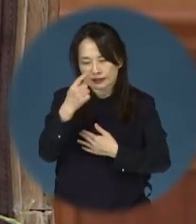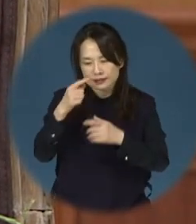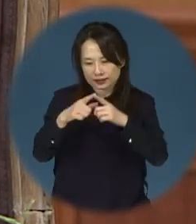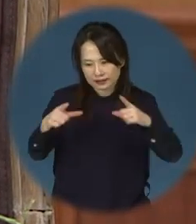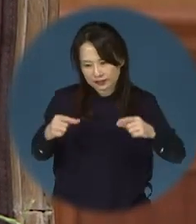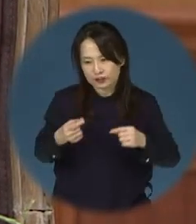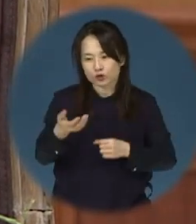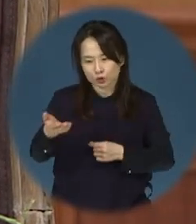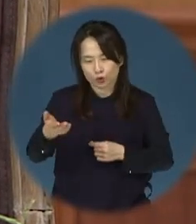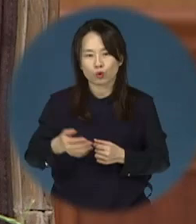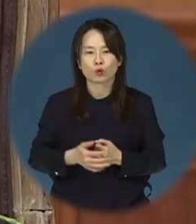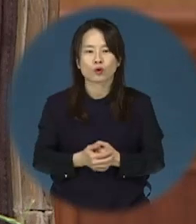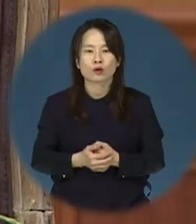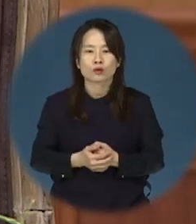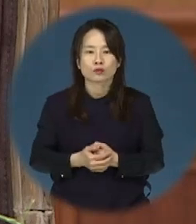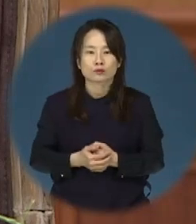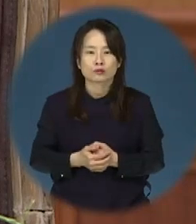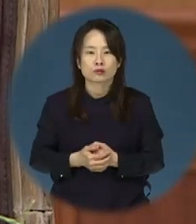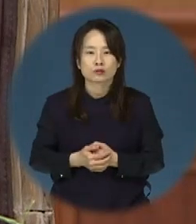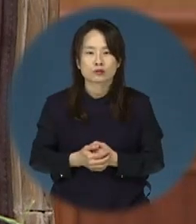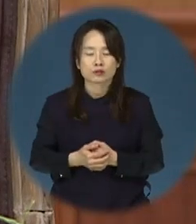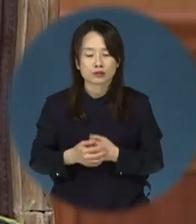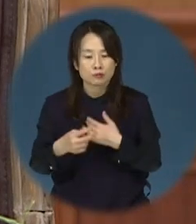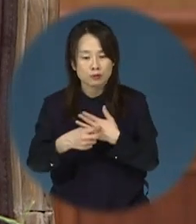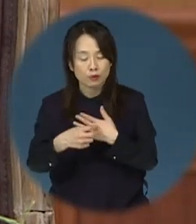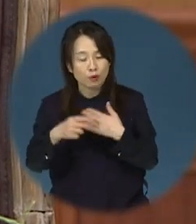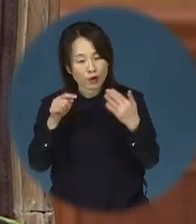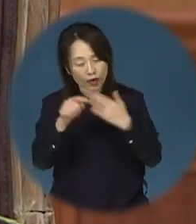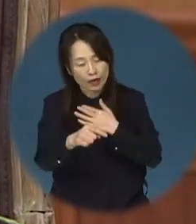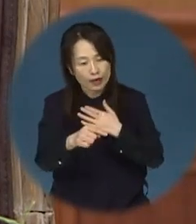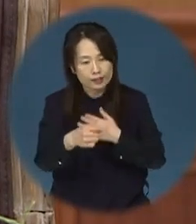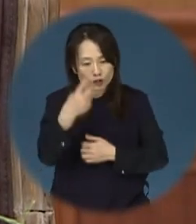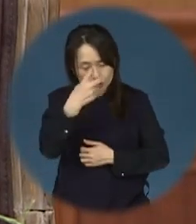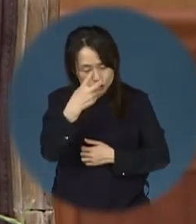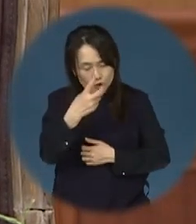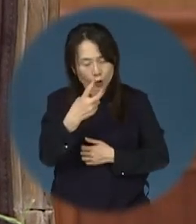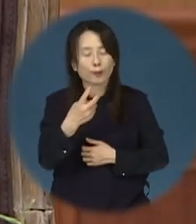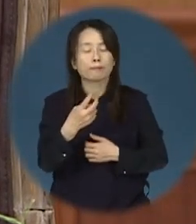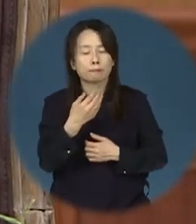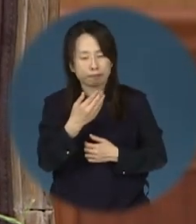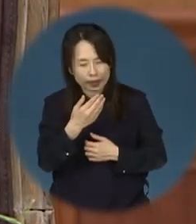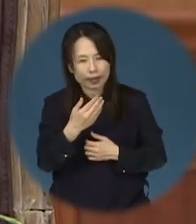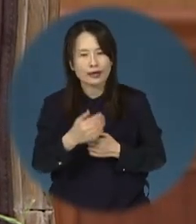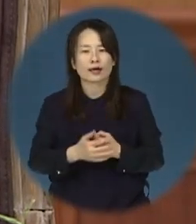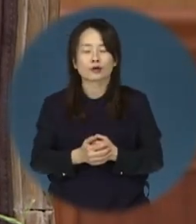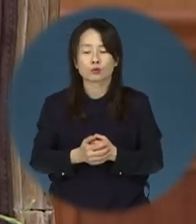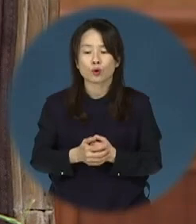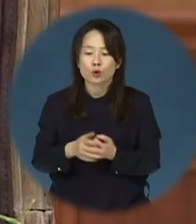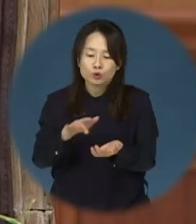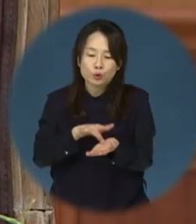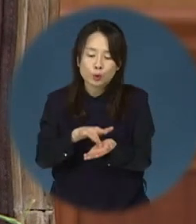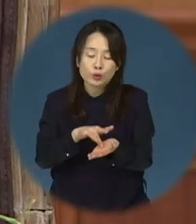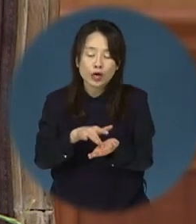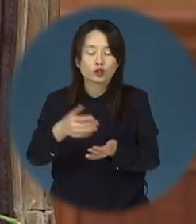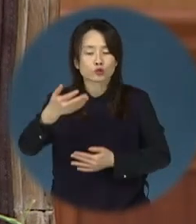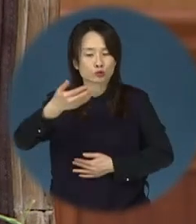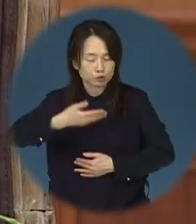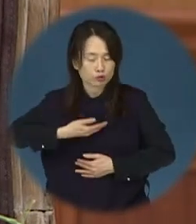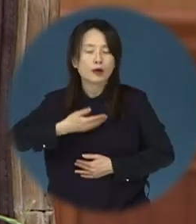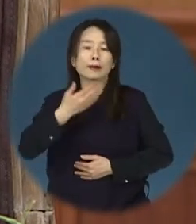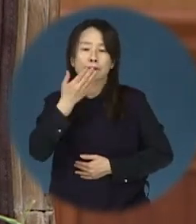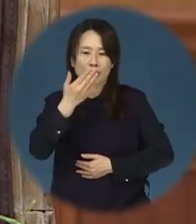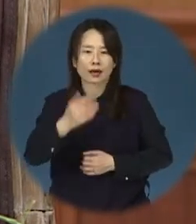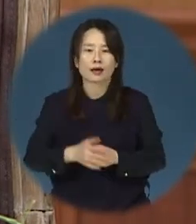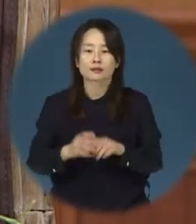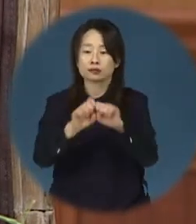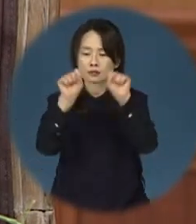과별로 예. 다 이제 진료를 받고 그 병원 근처에서 입원이 필요하면 입원하고 약이 필요하면 약 받아오고 예. 그런